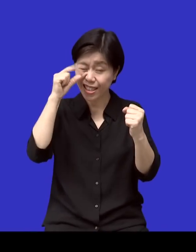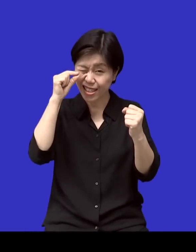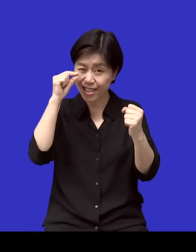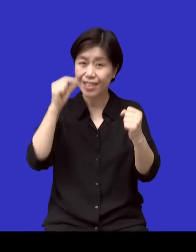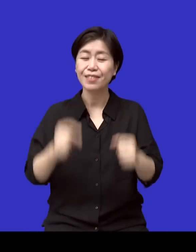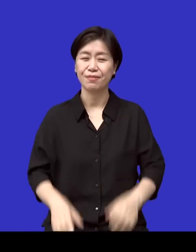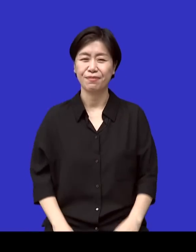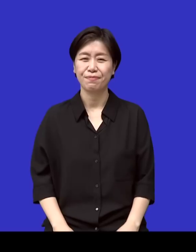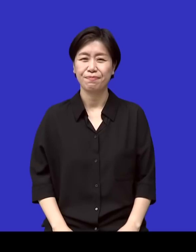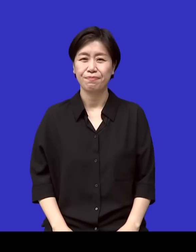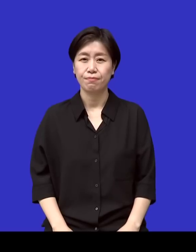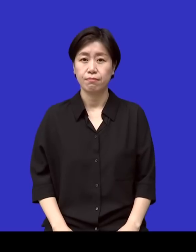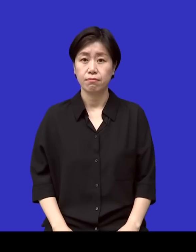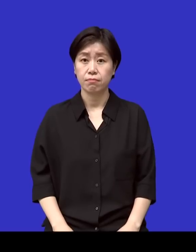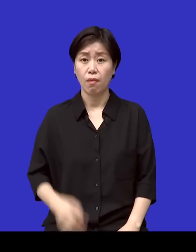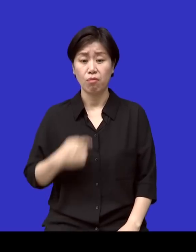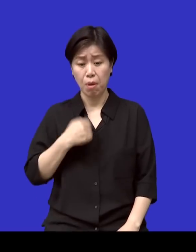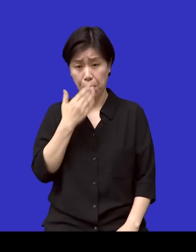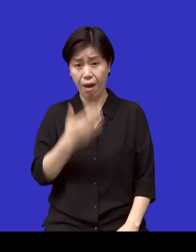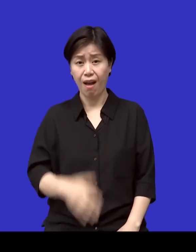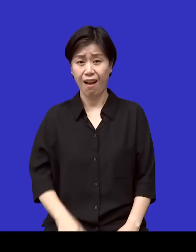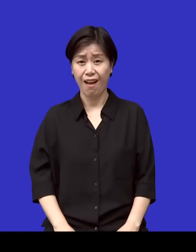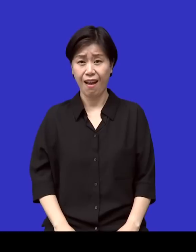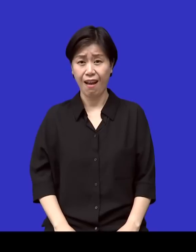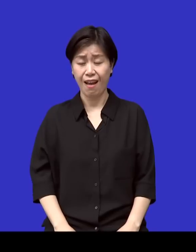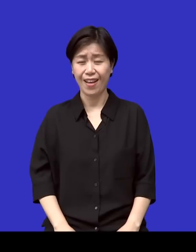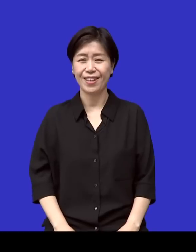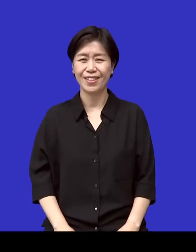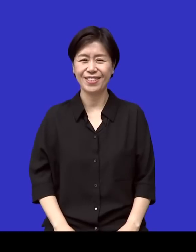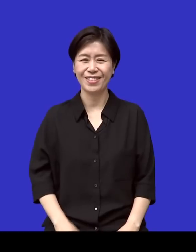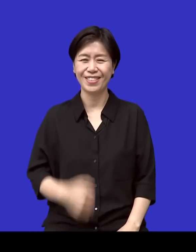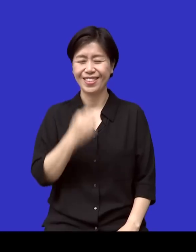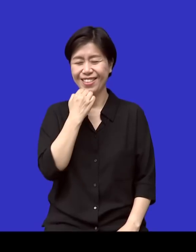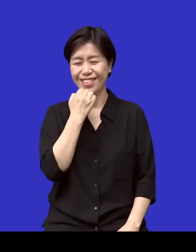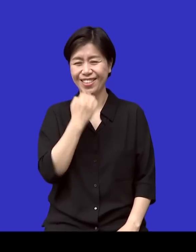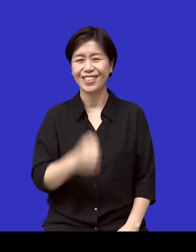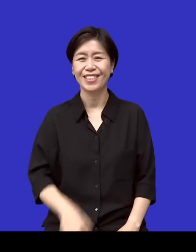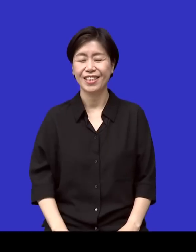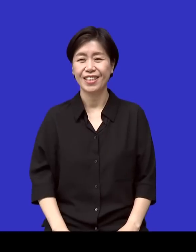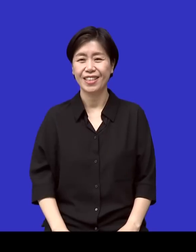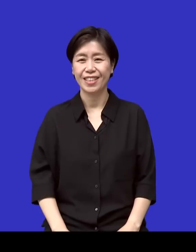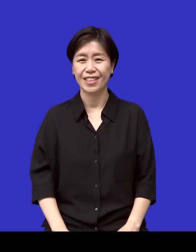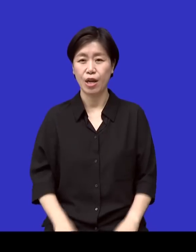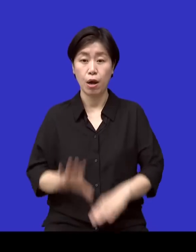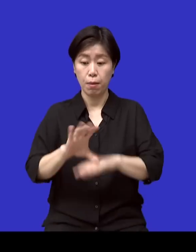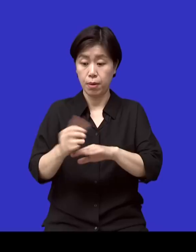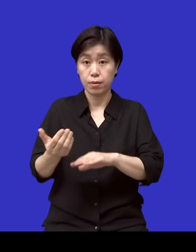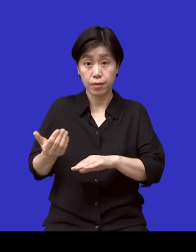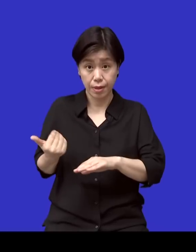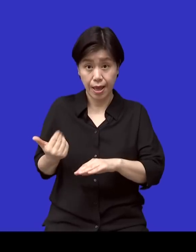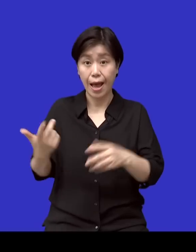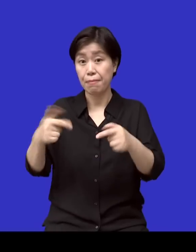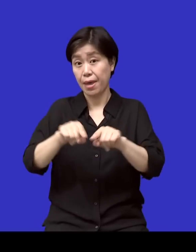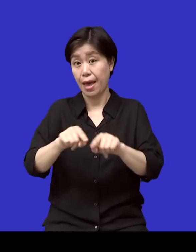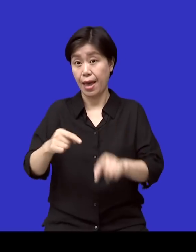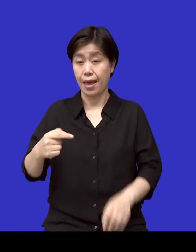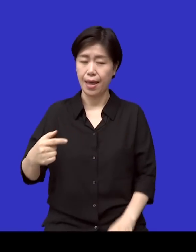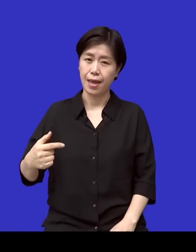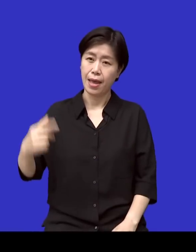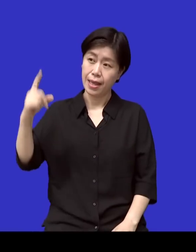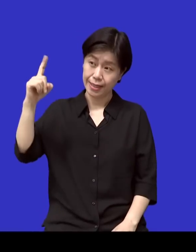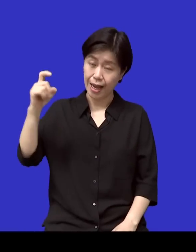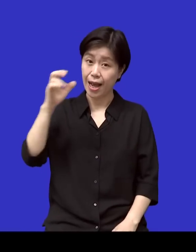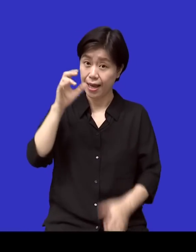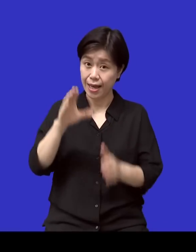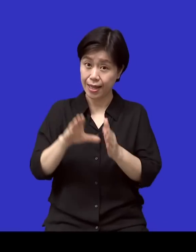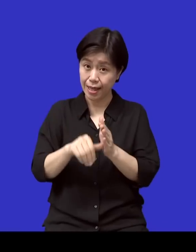약간 느낌으로 해서 그거 다 하는 거 아니에요? 아니 근데 아까 제가 같이 이 셀카를 찍었는데 예. 근데 윙크를 딱